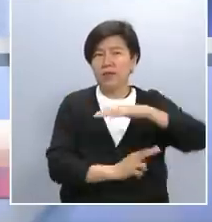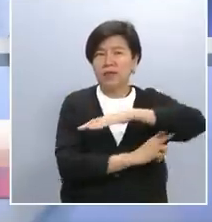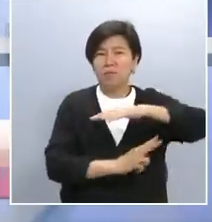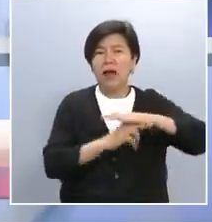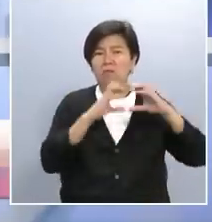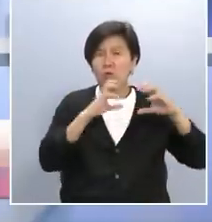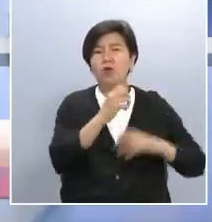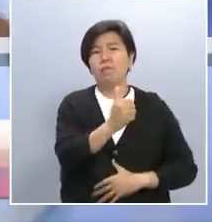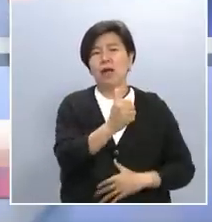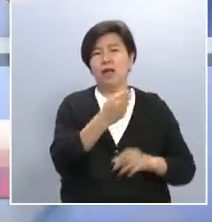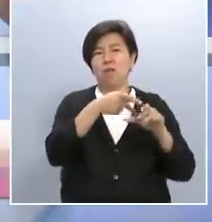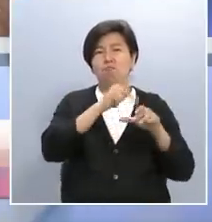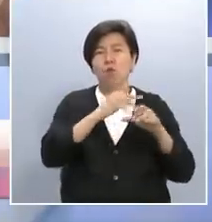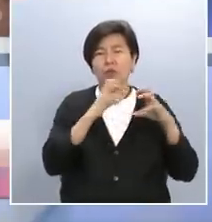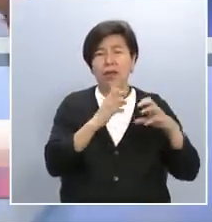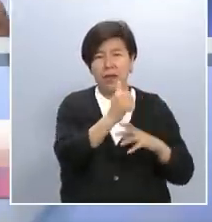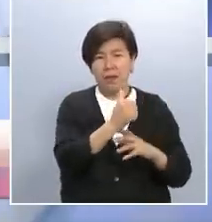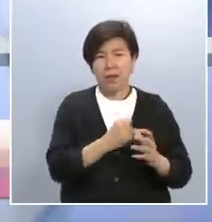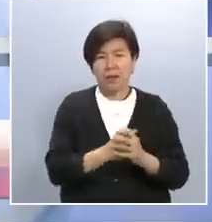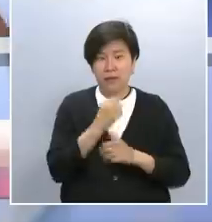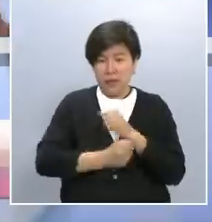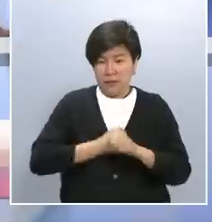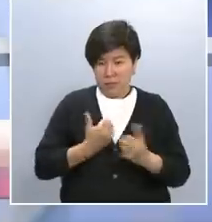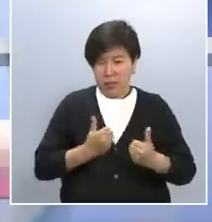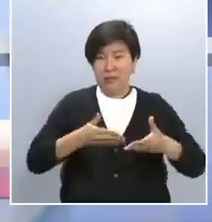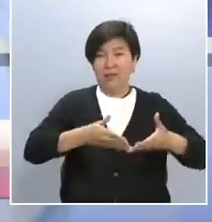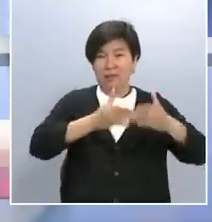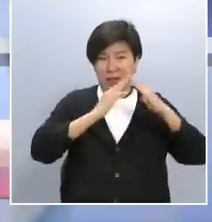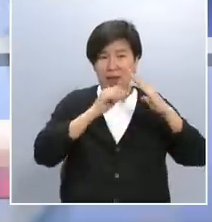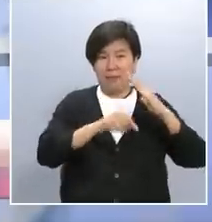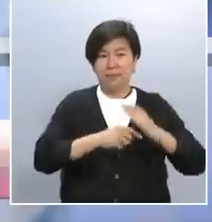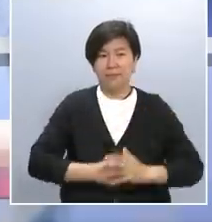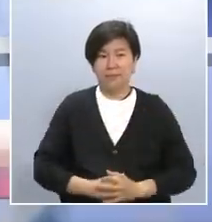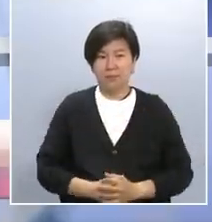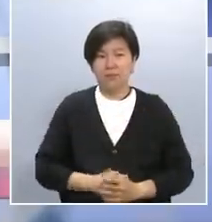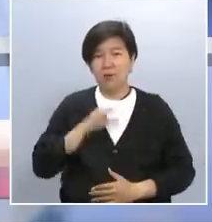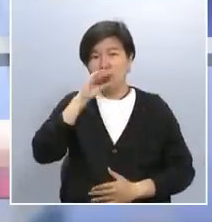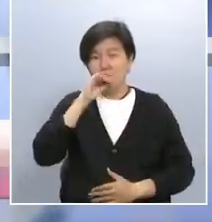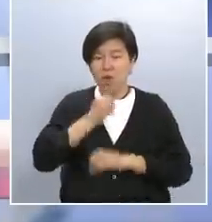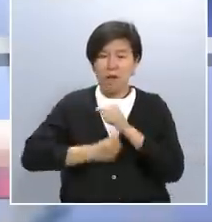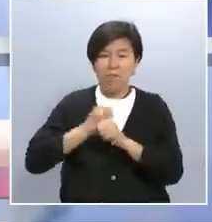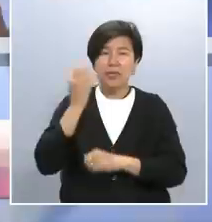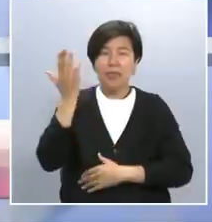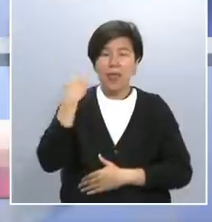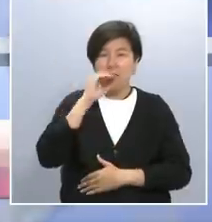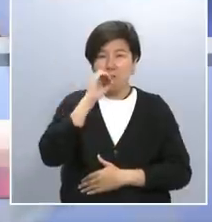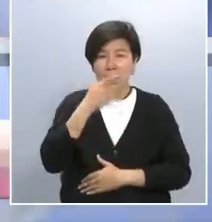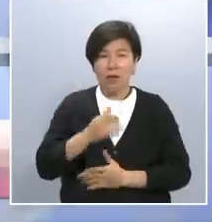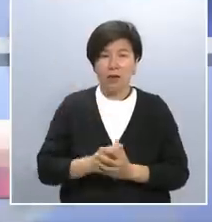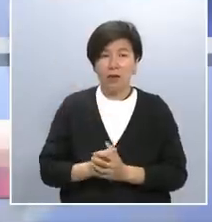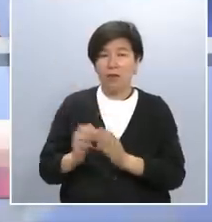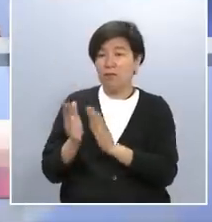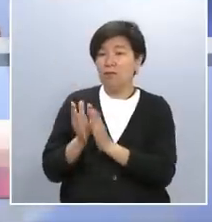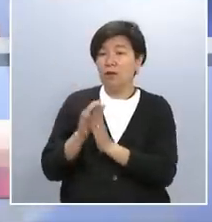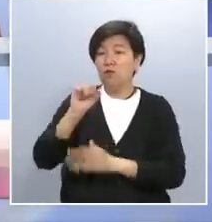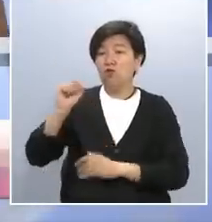ถาวรแล้วก็จะสร้างประมาณปีนี้แหละน่าจะเป็นปีนี้นะครับเพราะผมพูดไปตั้งแต่ปีที่แล้วก็ชื่นชมน้องว่าที่ส.ส